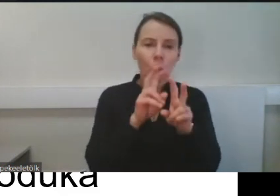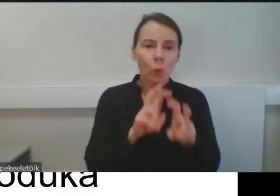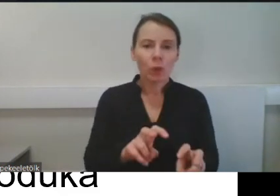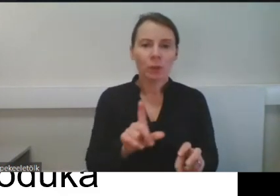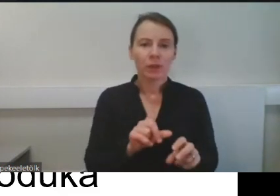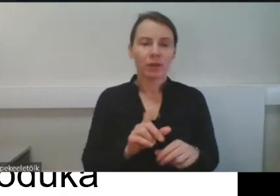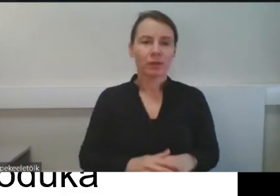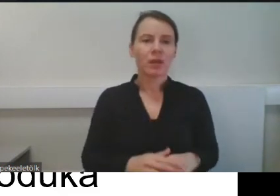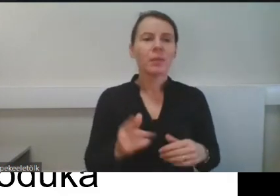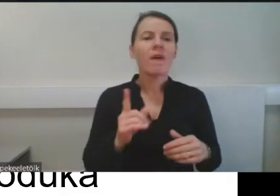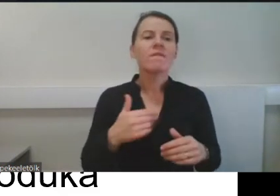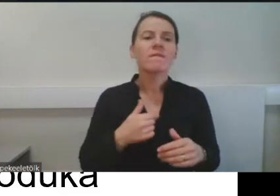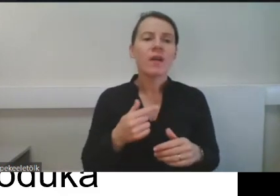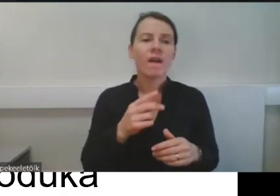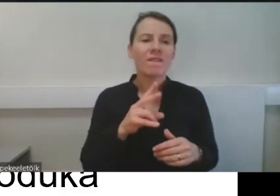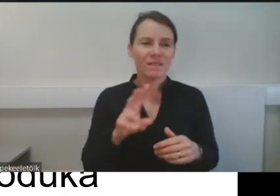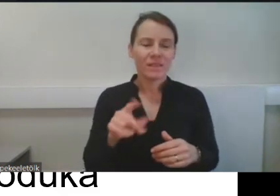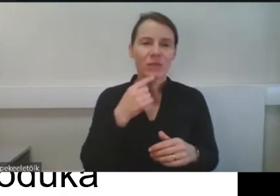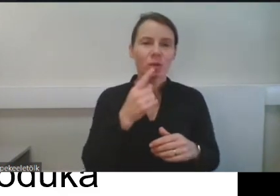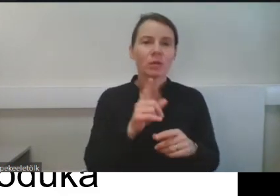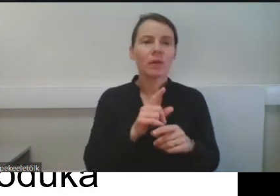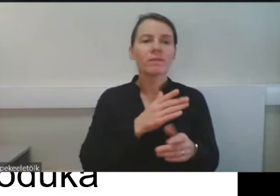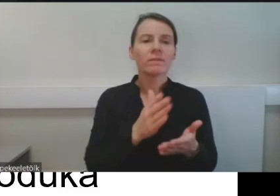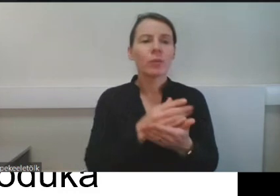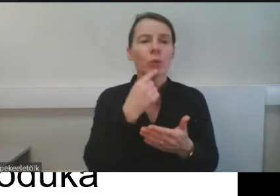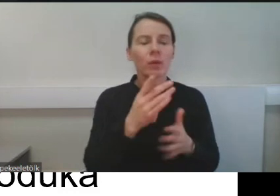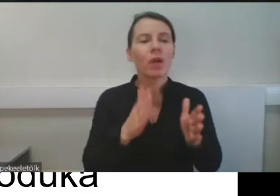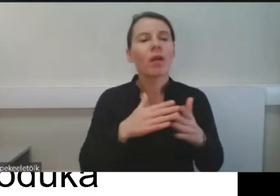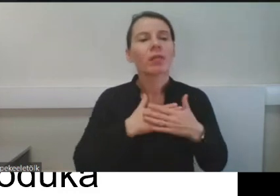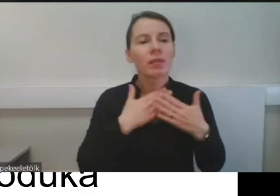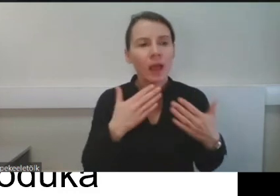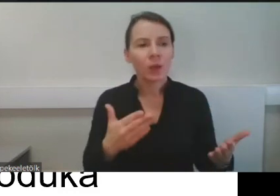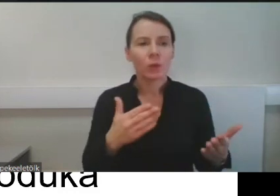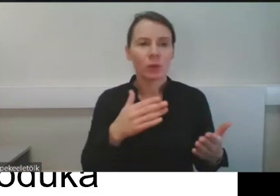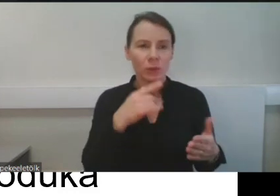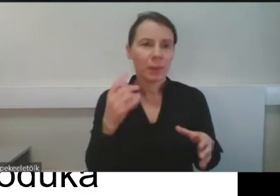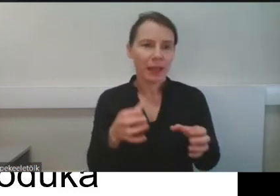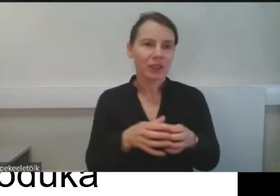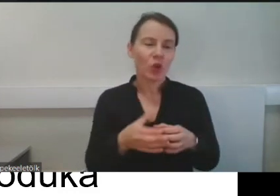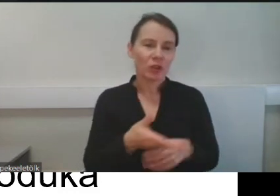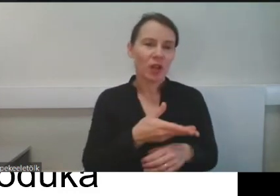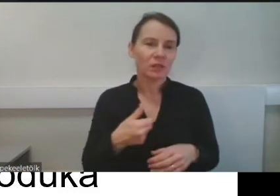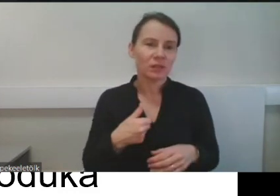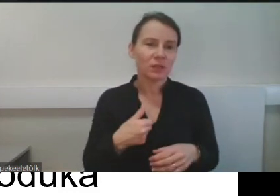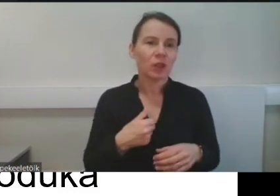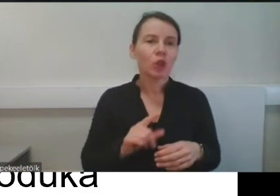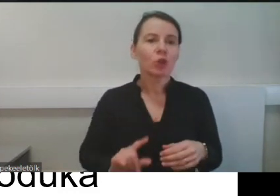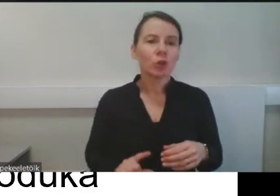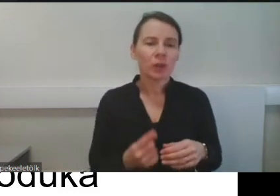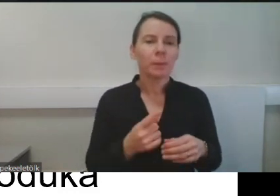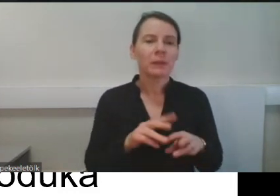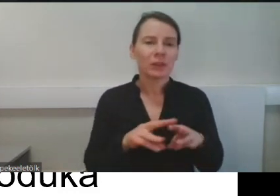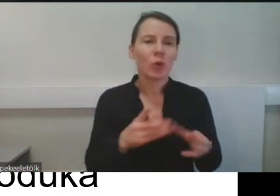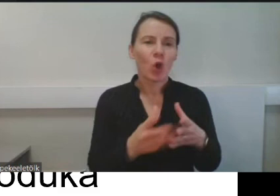võib öelda, et inimesed, kellel on nagu probleeme vaimse tasakaalu või tervisega